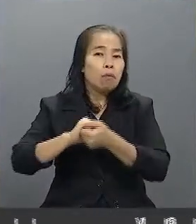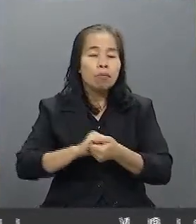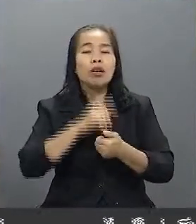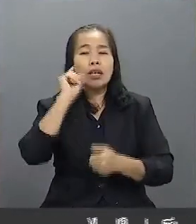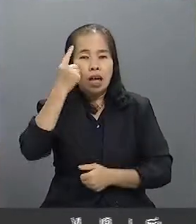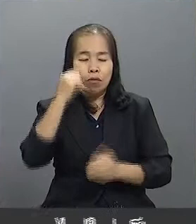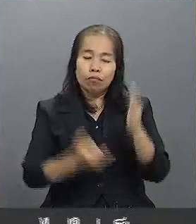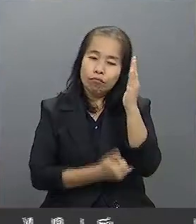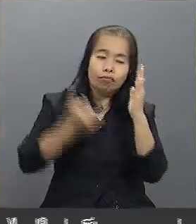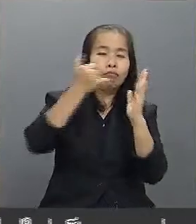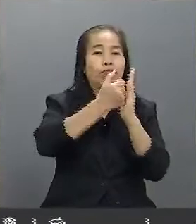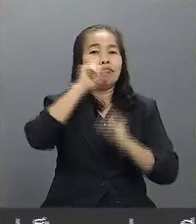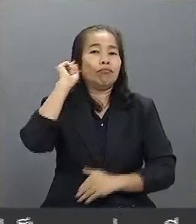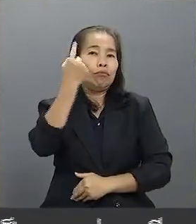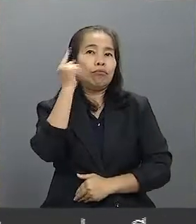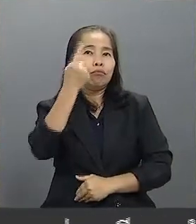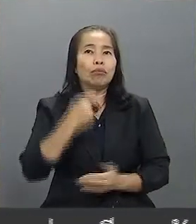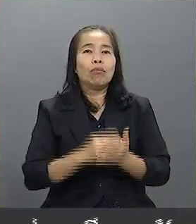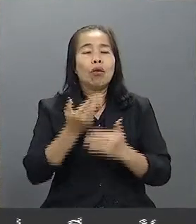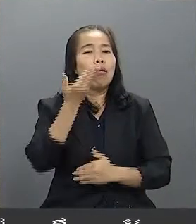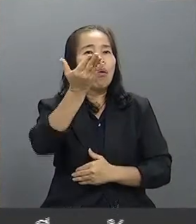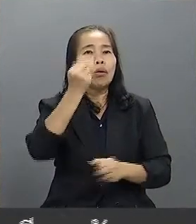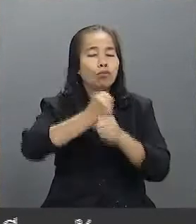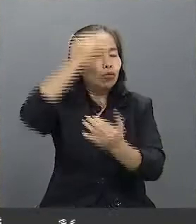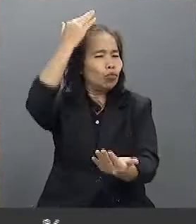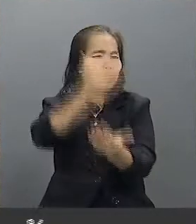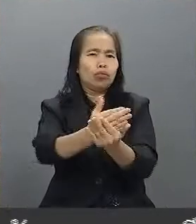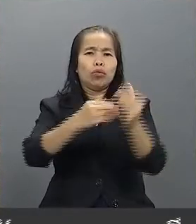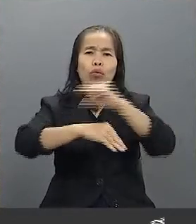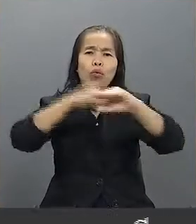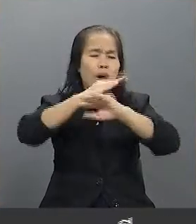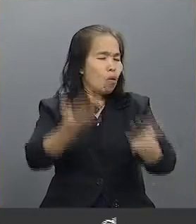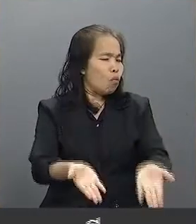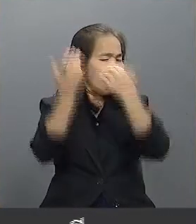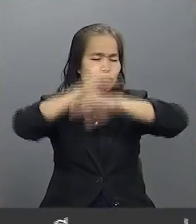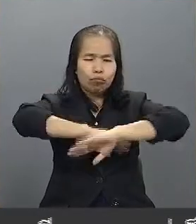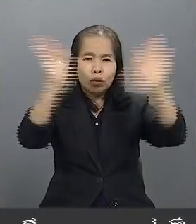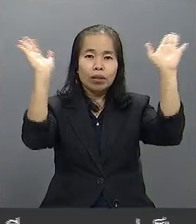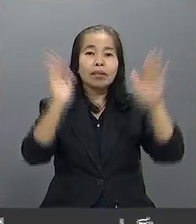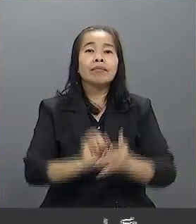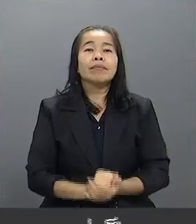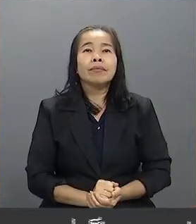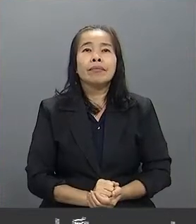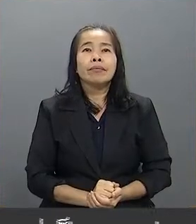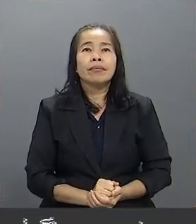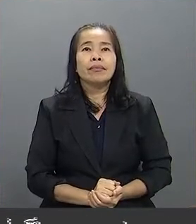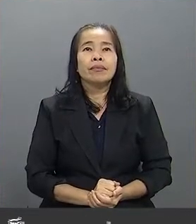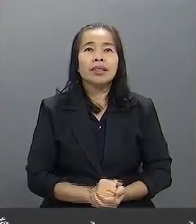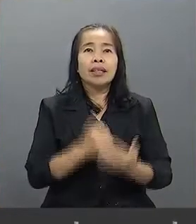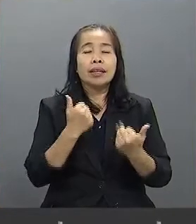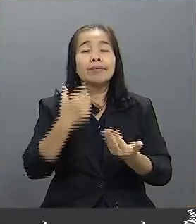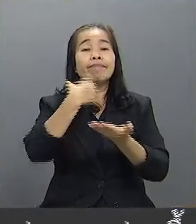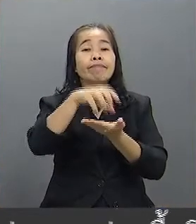ต่อไปเพื่อที่จะขอให้มีการยุติรยกเลิกโครงการค่ะอะไรนี้ก็เป็นบรรยากาศที่ประชุม